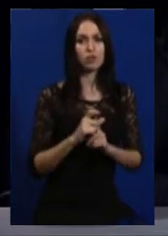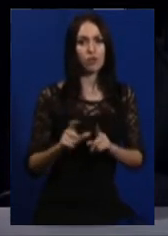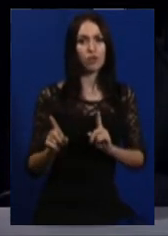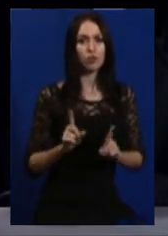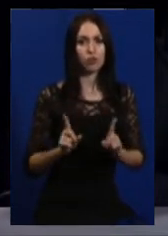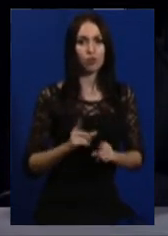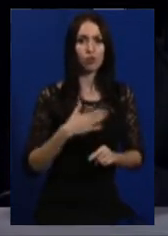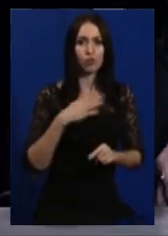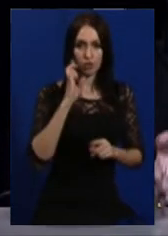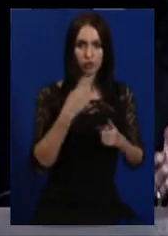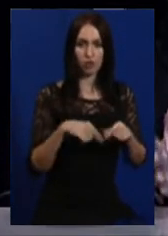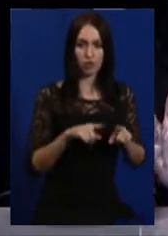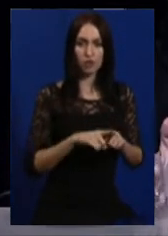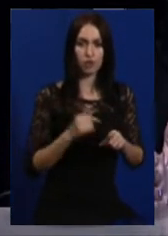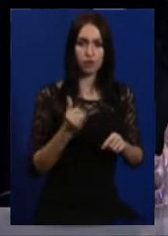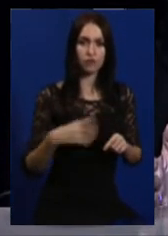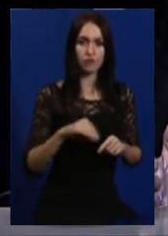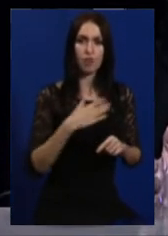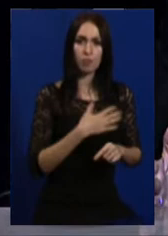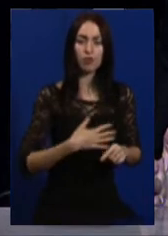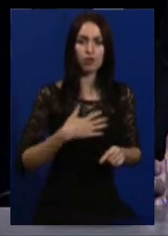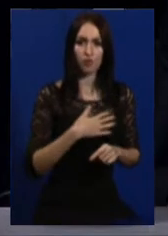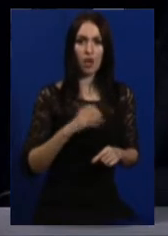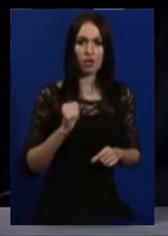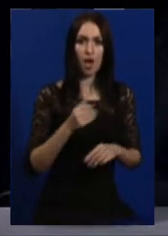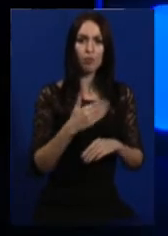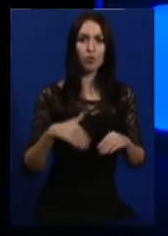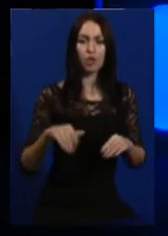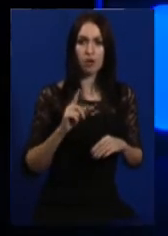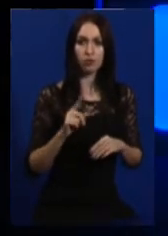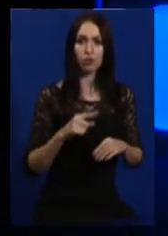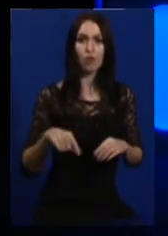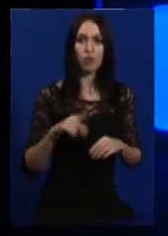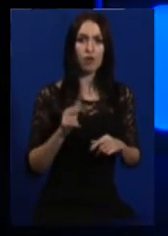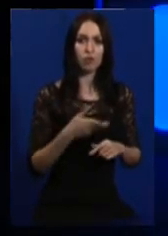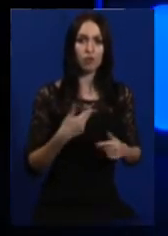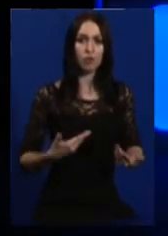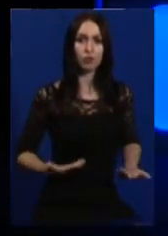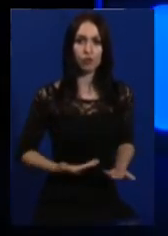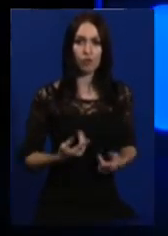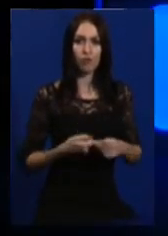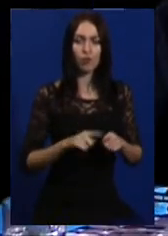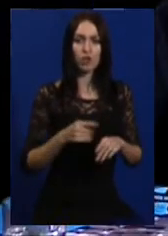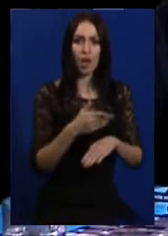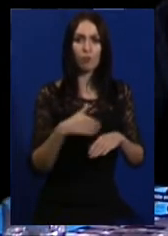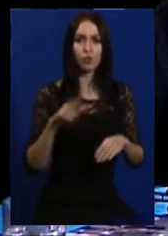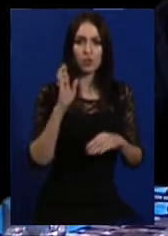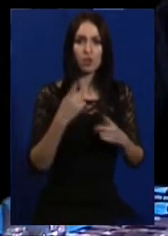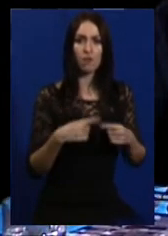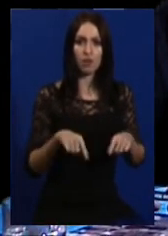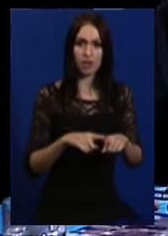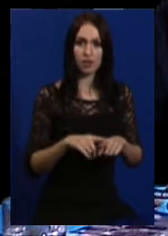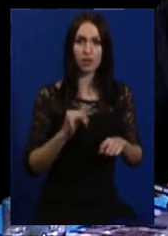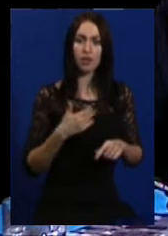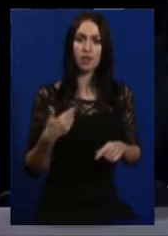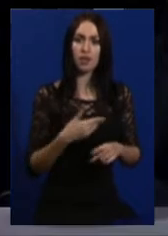наша страна вся сейчас переживают ампутацию да и вот мы живем в этой ампутированной стране и вам